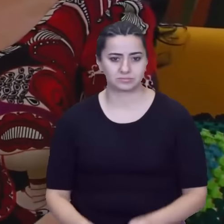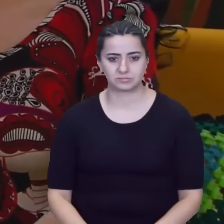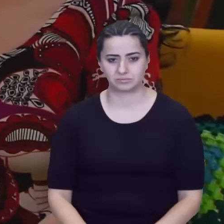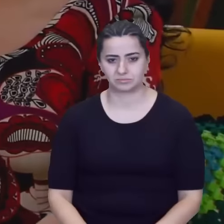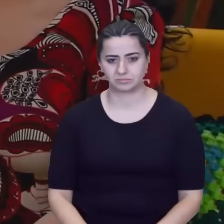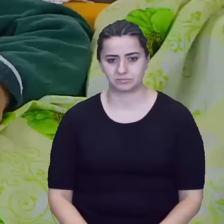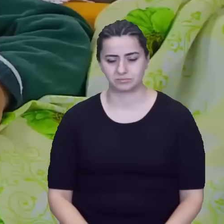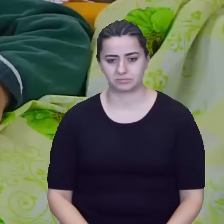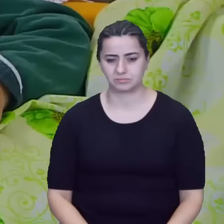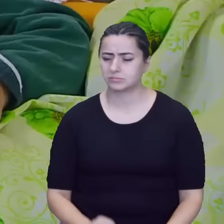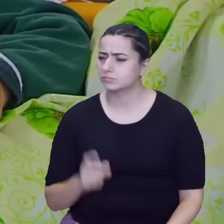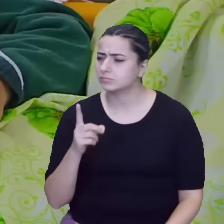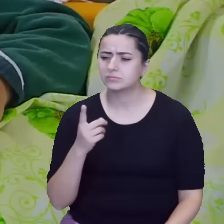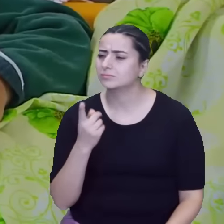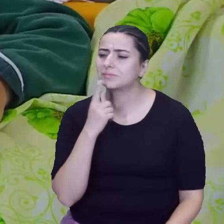harfi çıkmış mı efendim?